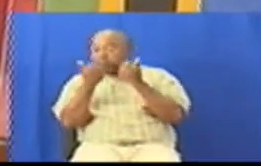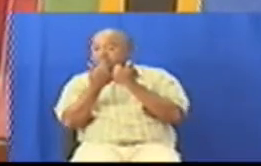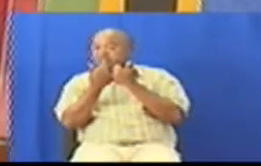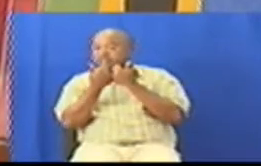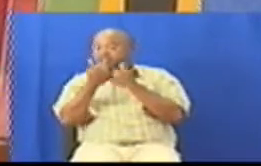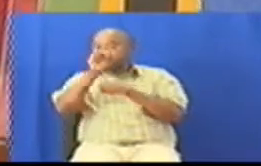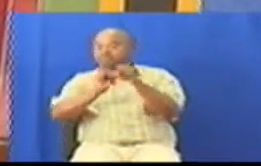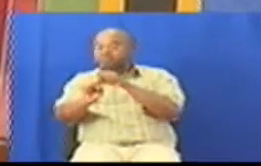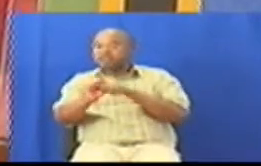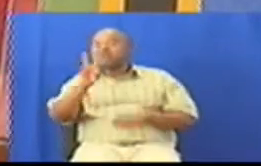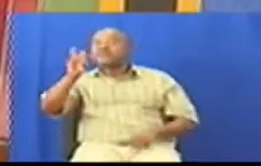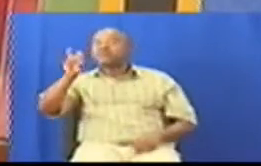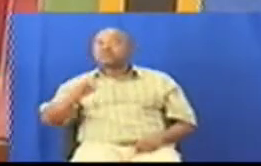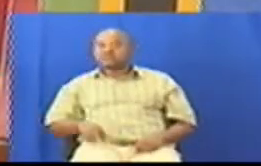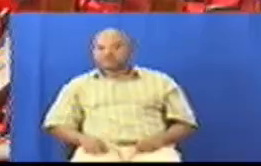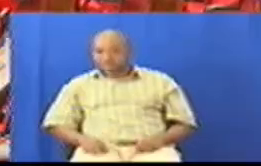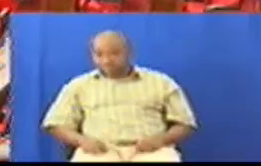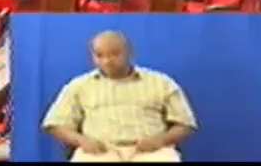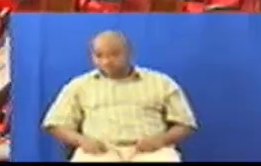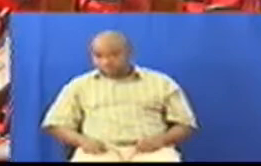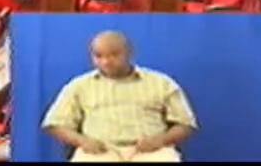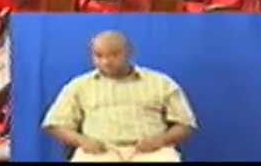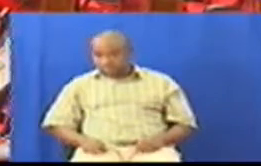au kumkinga mtu.